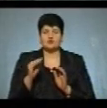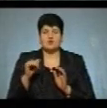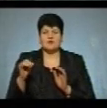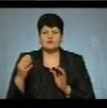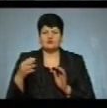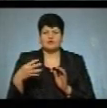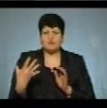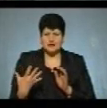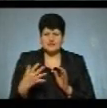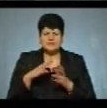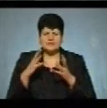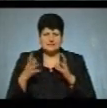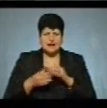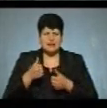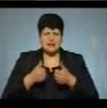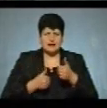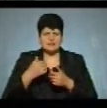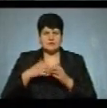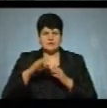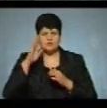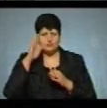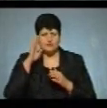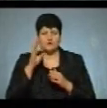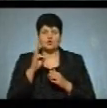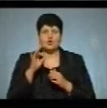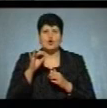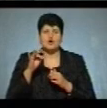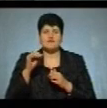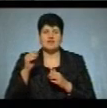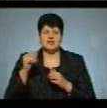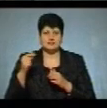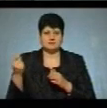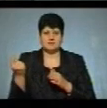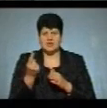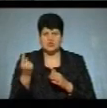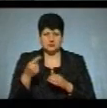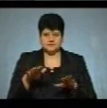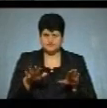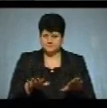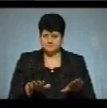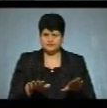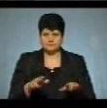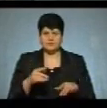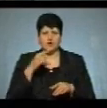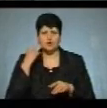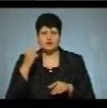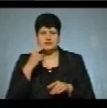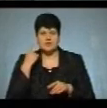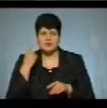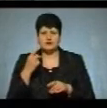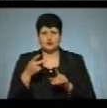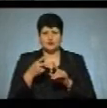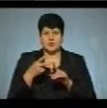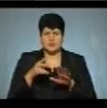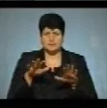45-ю. Зараз загальний рейтинг серед чоловіків такий. Норвежець Йоханес Стігнес Бьо на 1-му місці. Росіянин Олександр Логінов